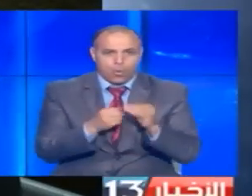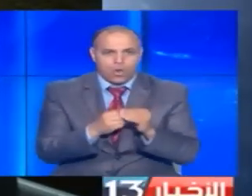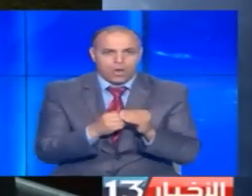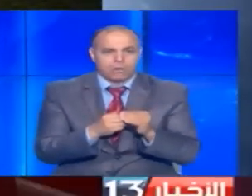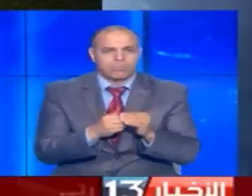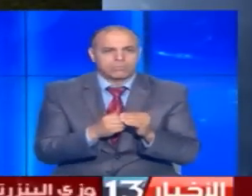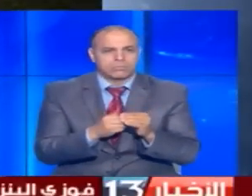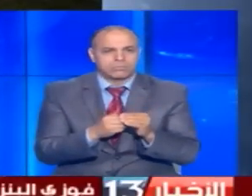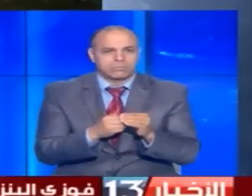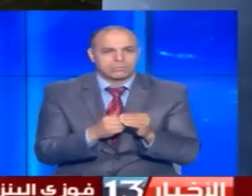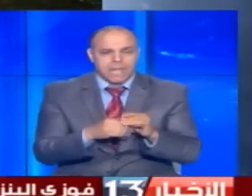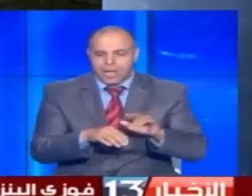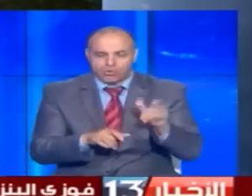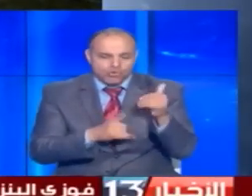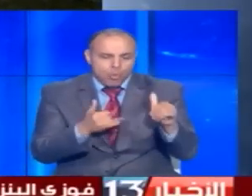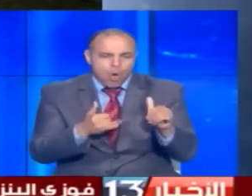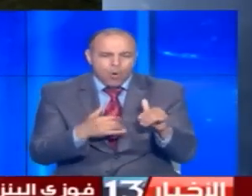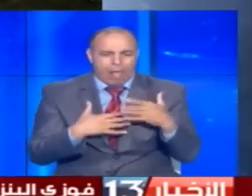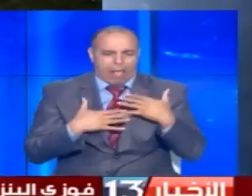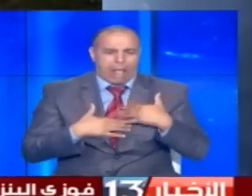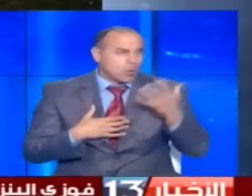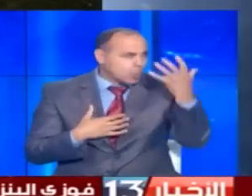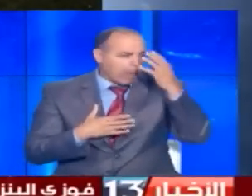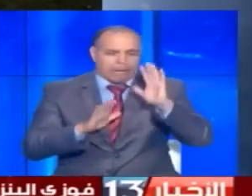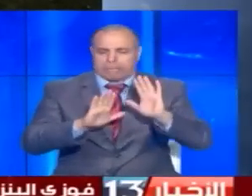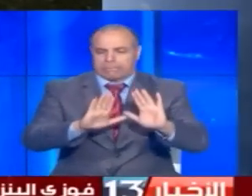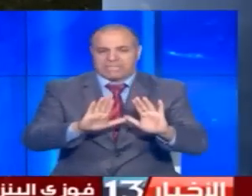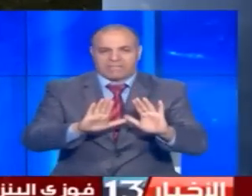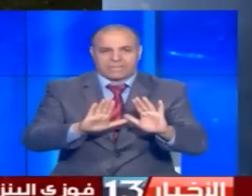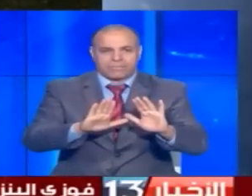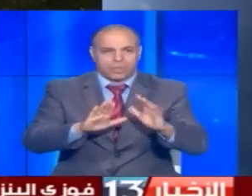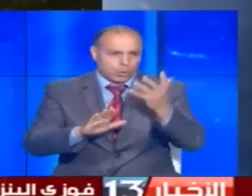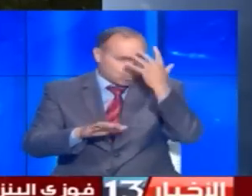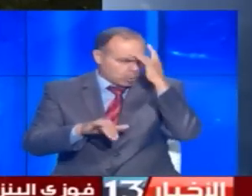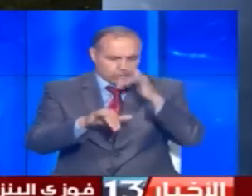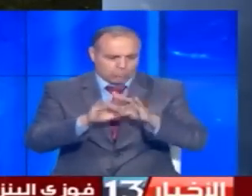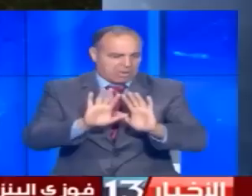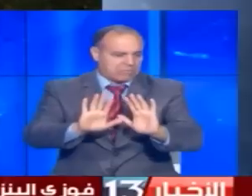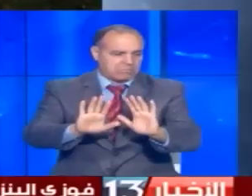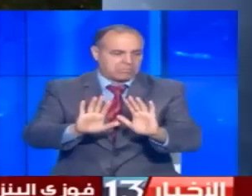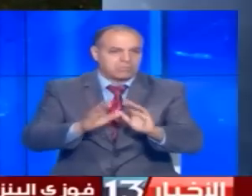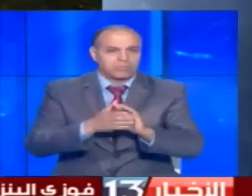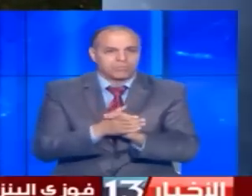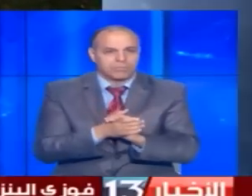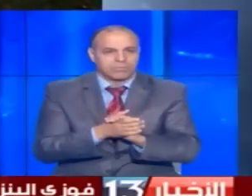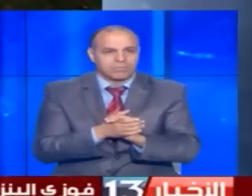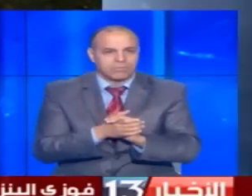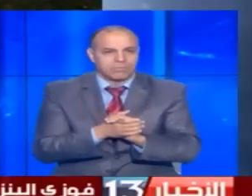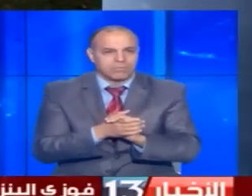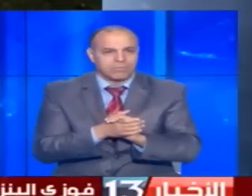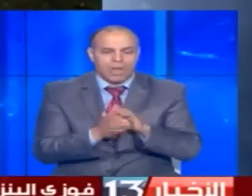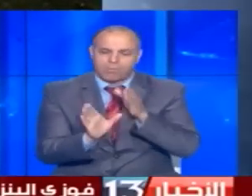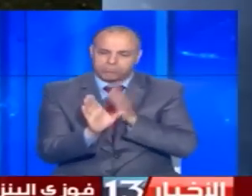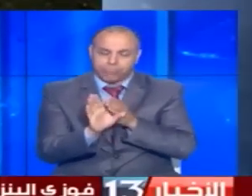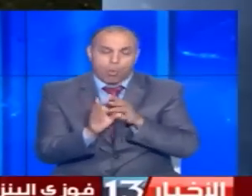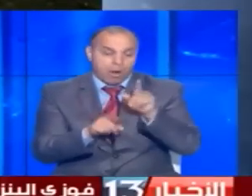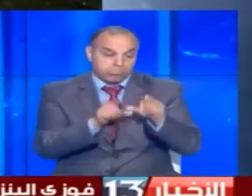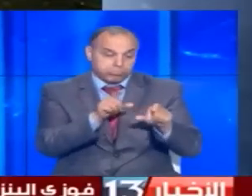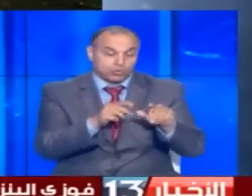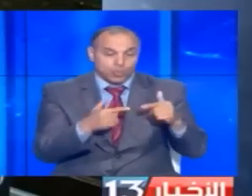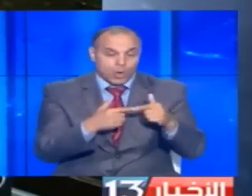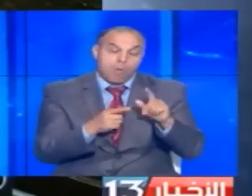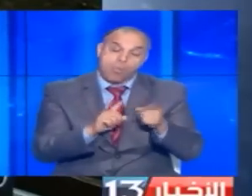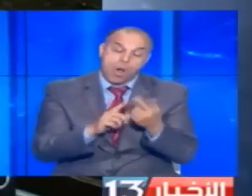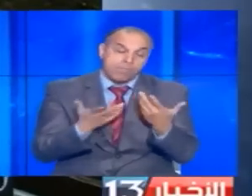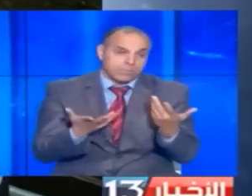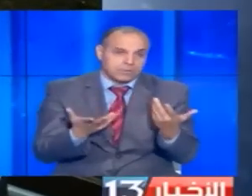باش ما يحسوش اللاعبين بسخانة، طالما سخانة عمرها ما تأثر. معناتها تعرف العوامل النفسانيه في بعض المباريات اهم